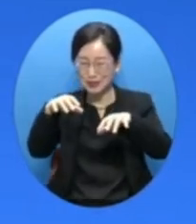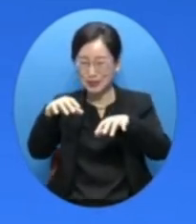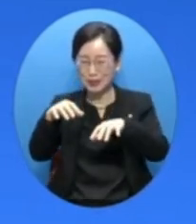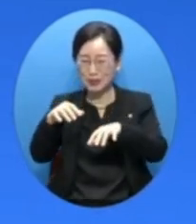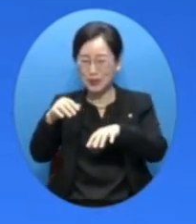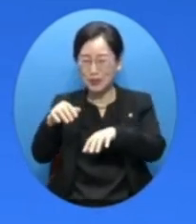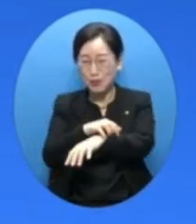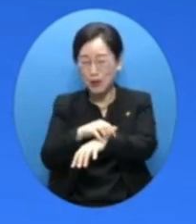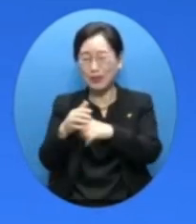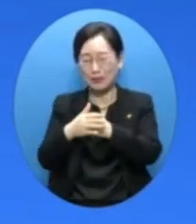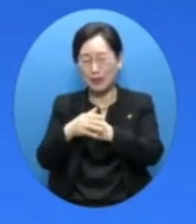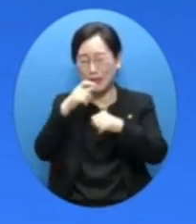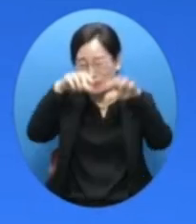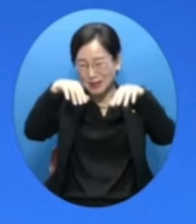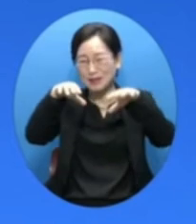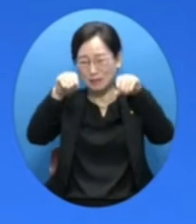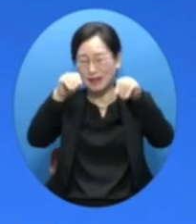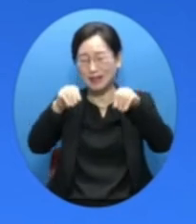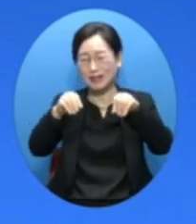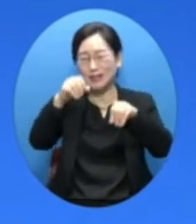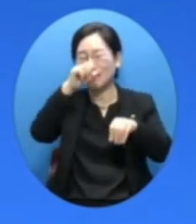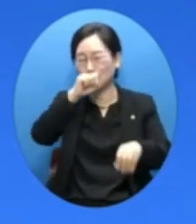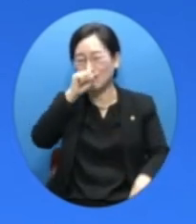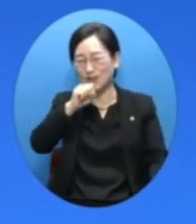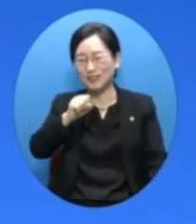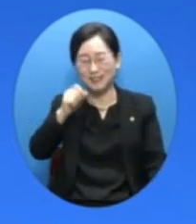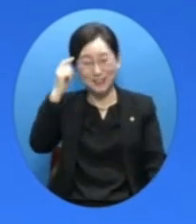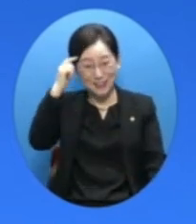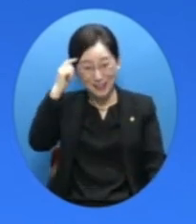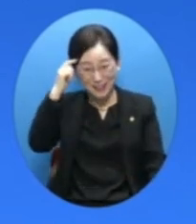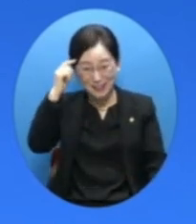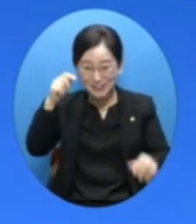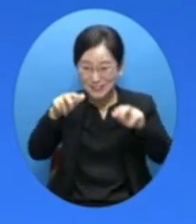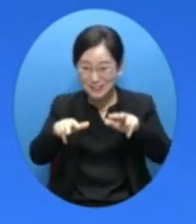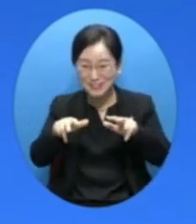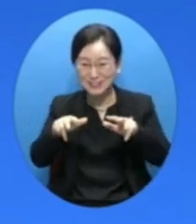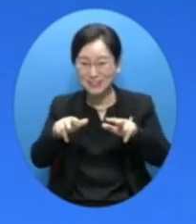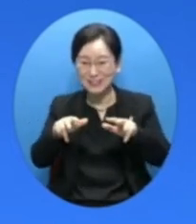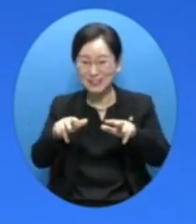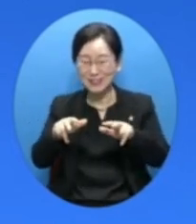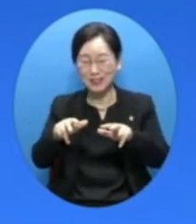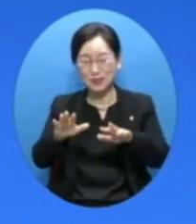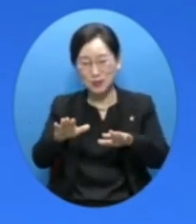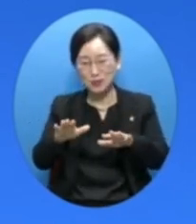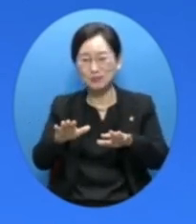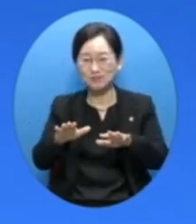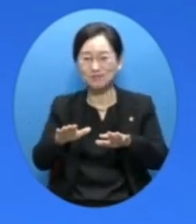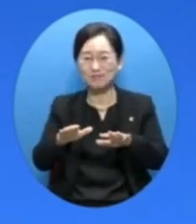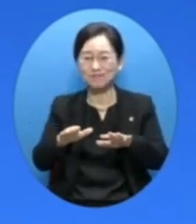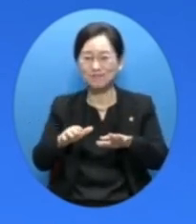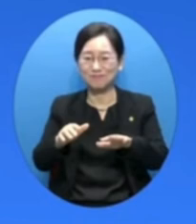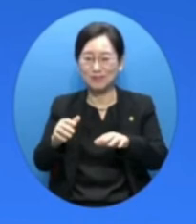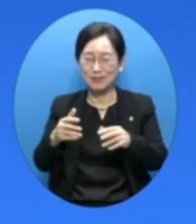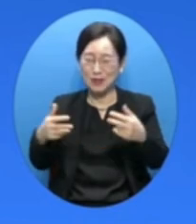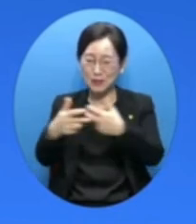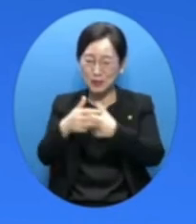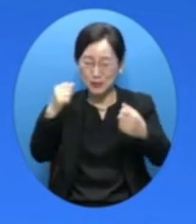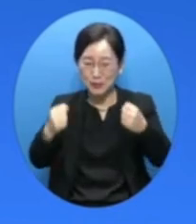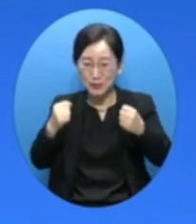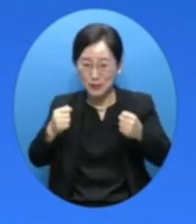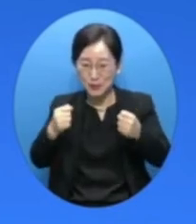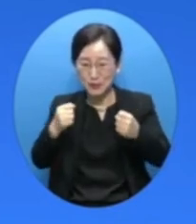나니까 오늘 비 안 오는 게 낫다 생각을 했는데 오늘 이렇게 교통이 불편한데도 잘